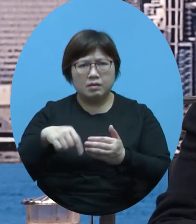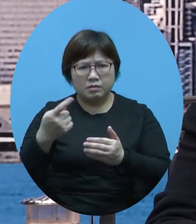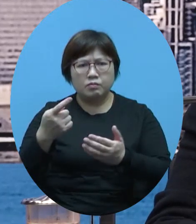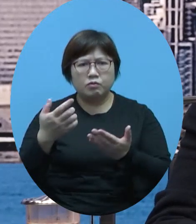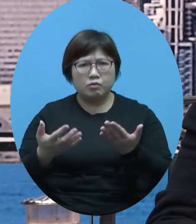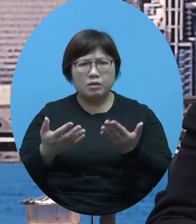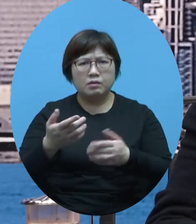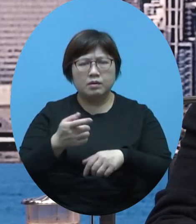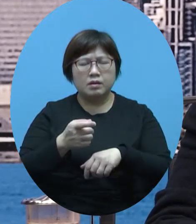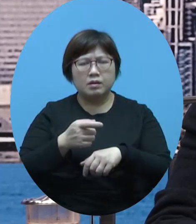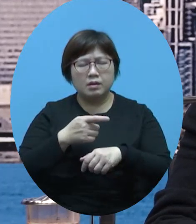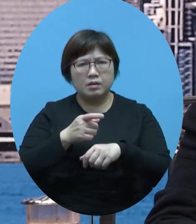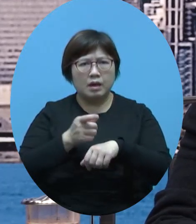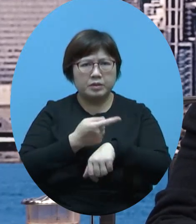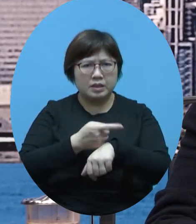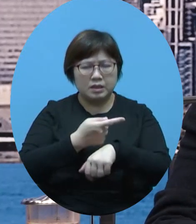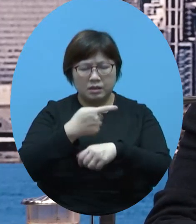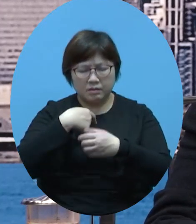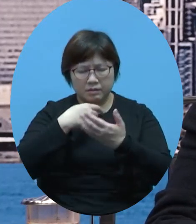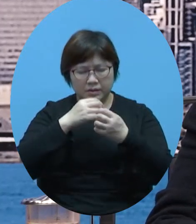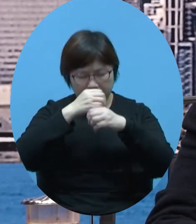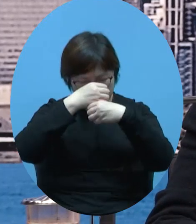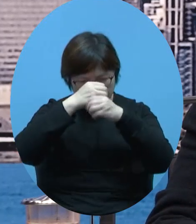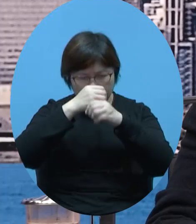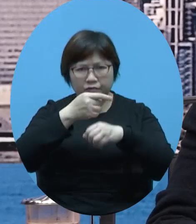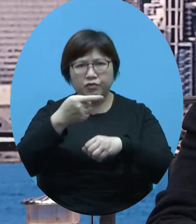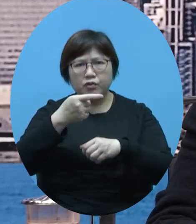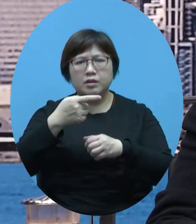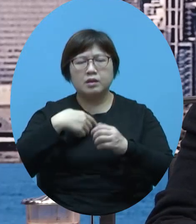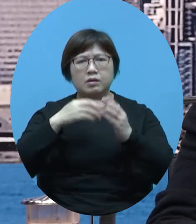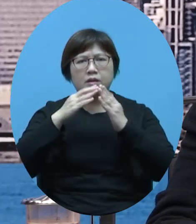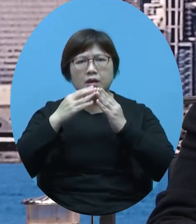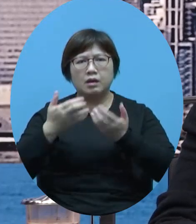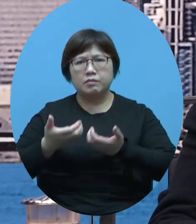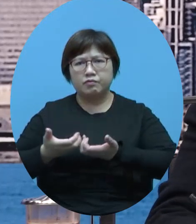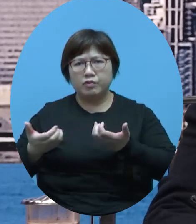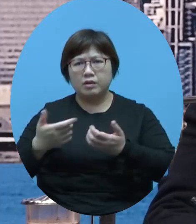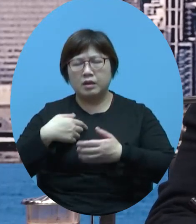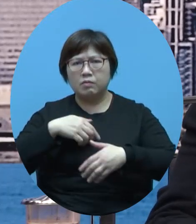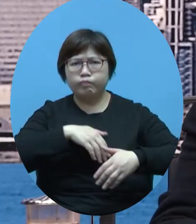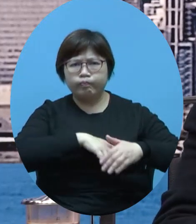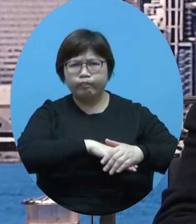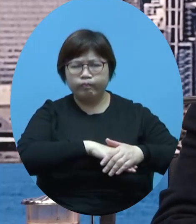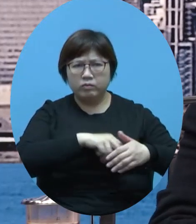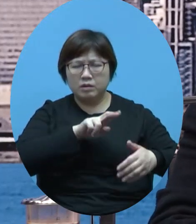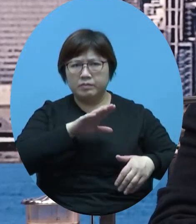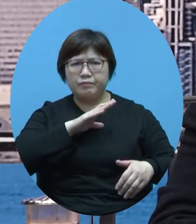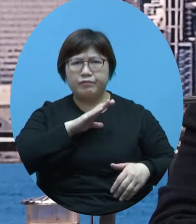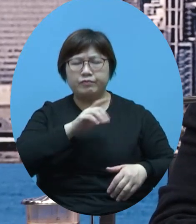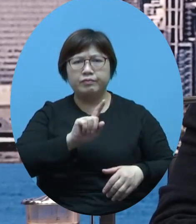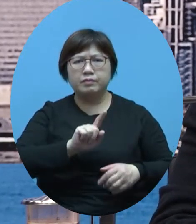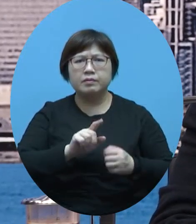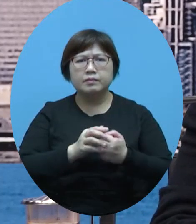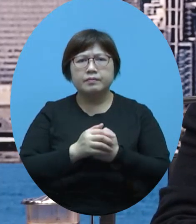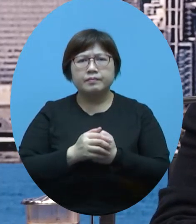暫時驗到係陰性嘅話咧，都係要接受家居隔離咧，等佢哋睇下潛伏期嘅情況咯嚇。